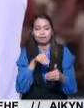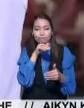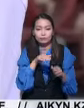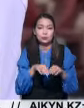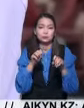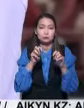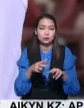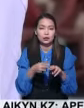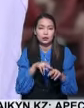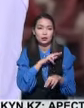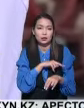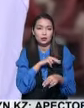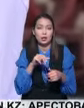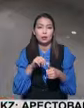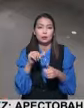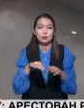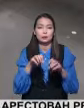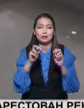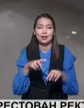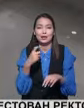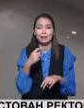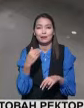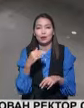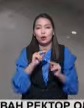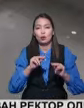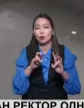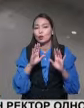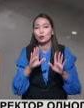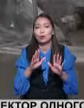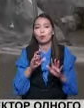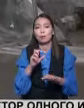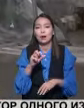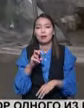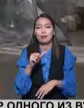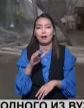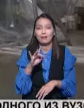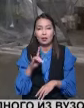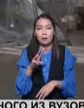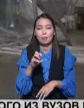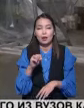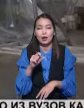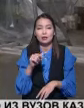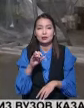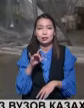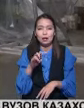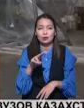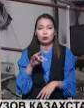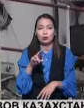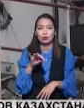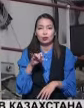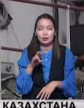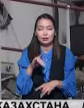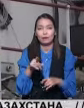в этой сфере. Причем по специальности ядерная физика обучаются не только бакалавры, но и магистранты и докторанты. Помимо этого, есть вузы,